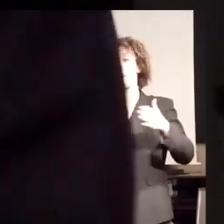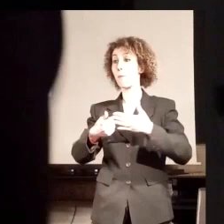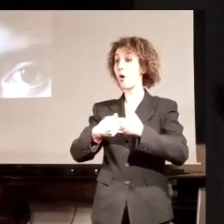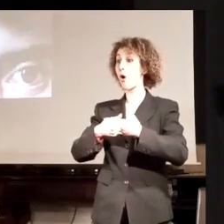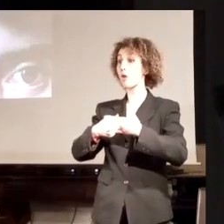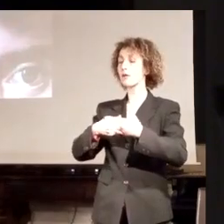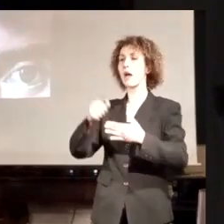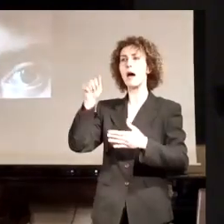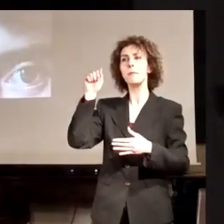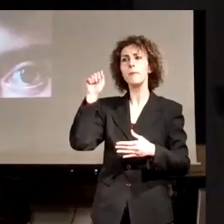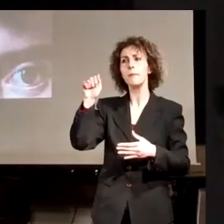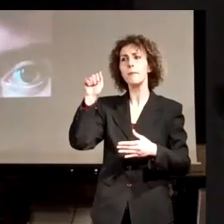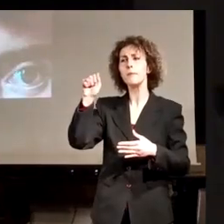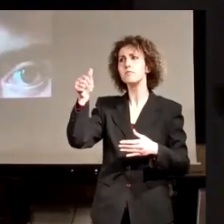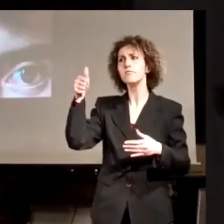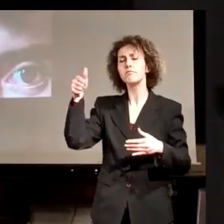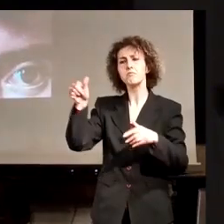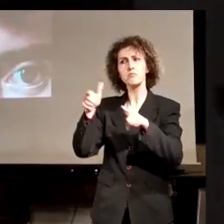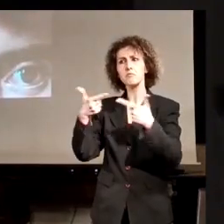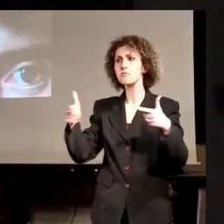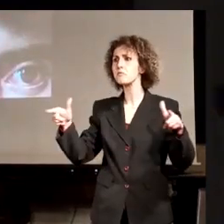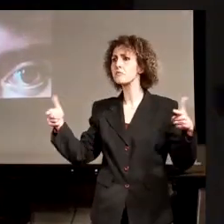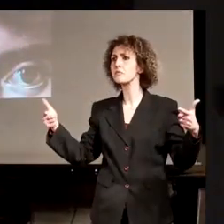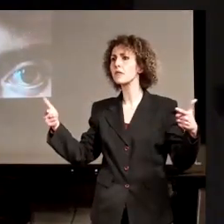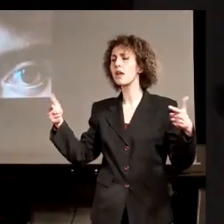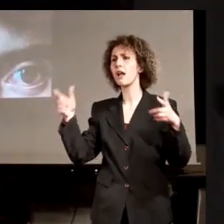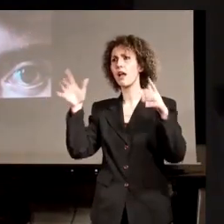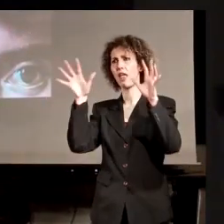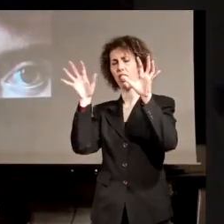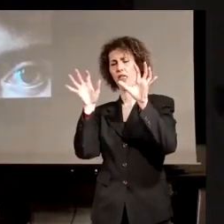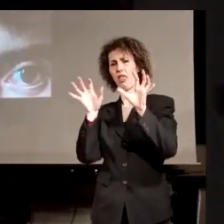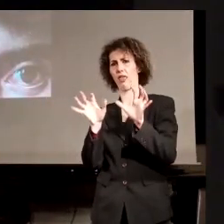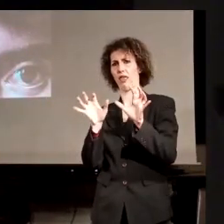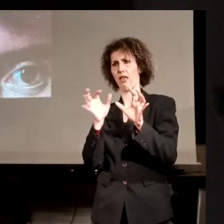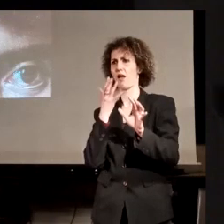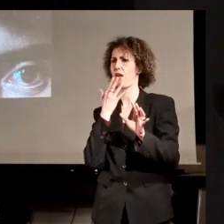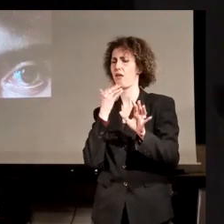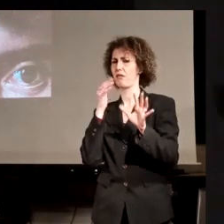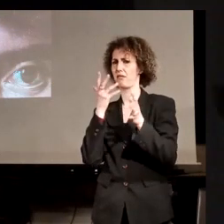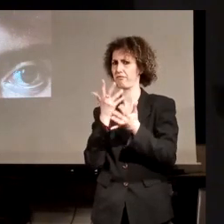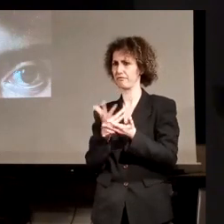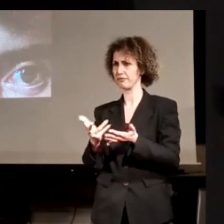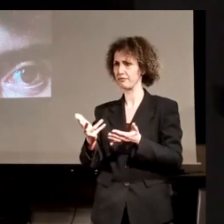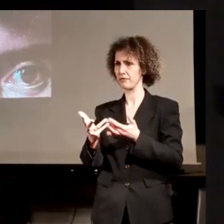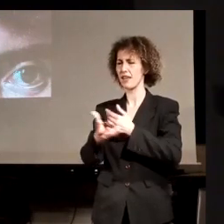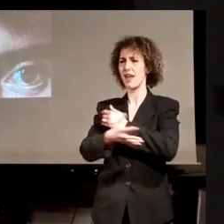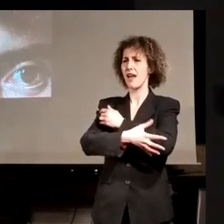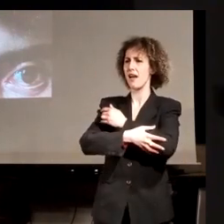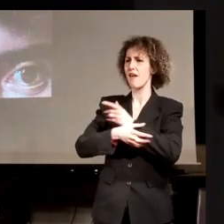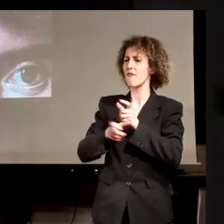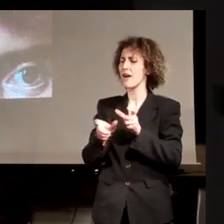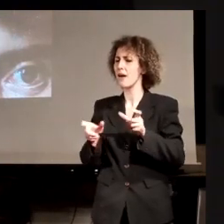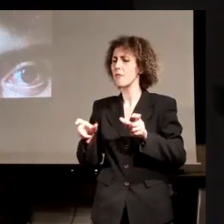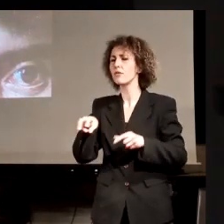battente nel campanello era spinta e scrostata i vari si trascinavano